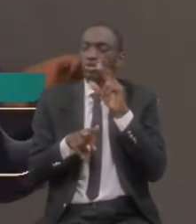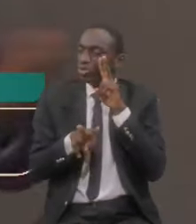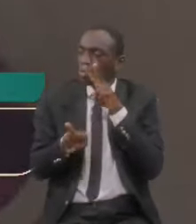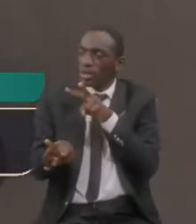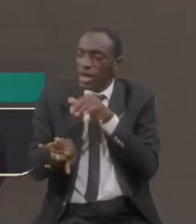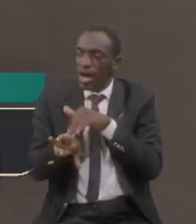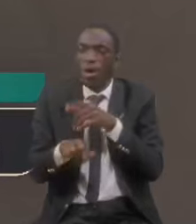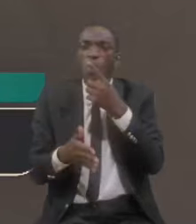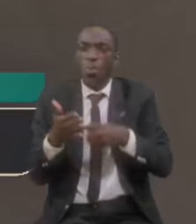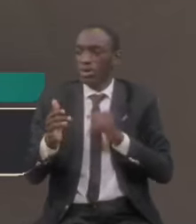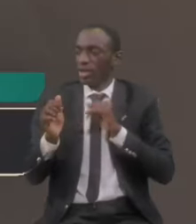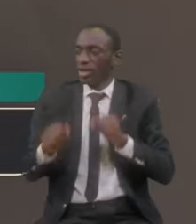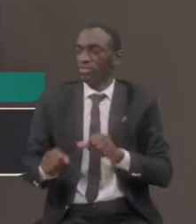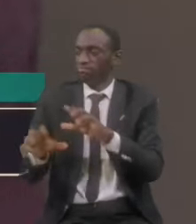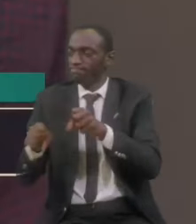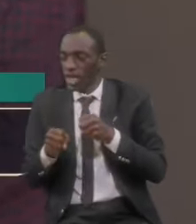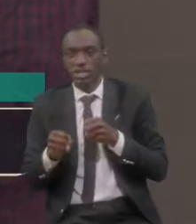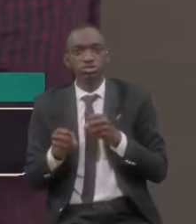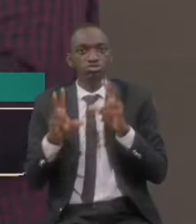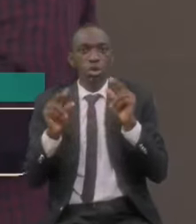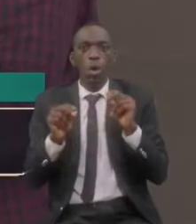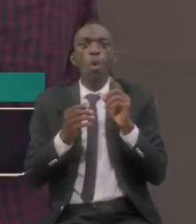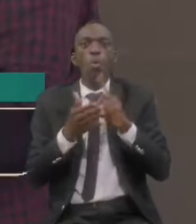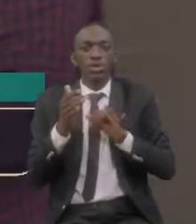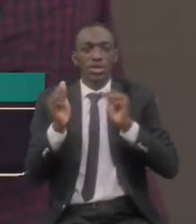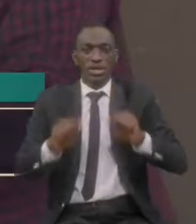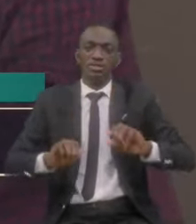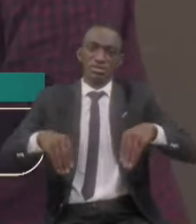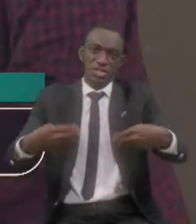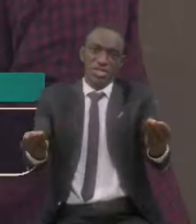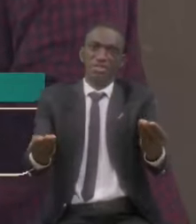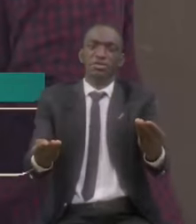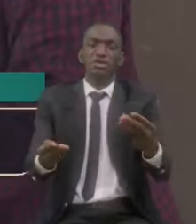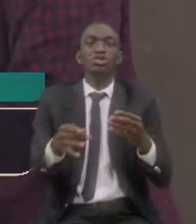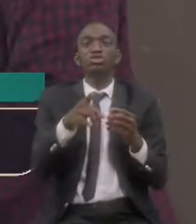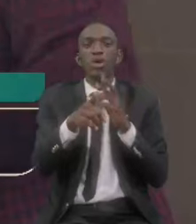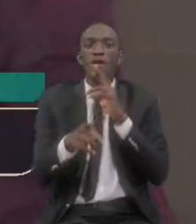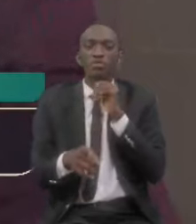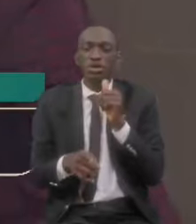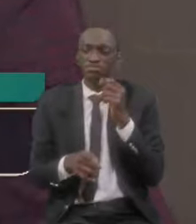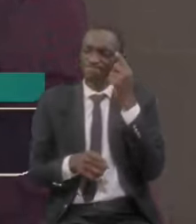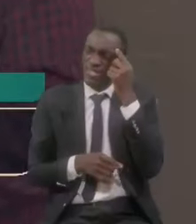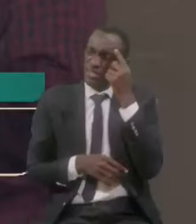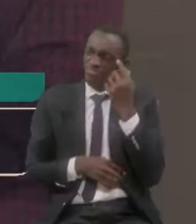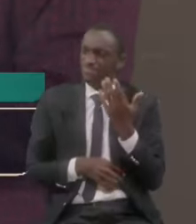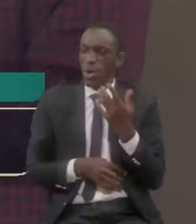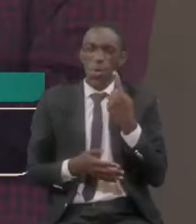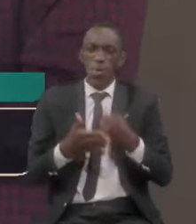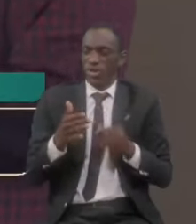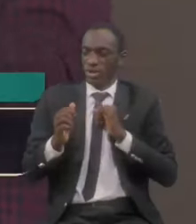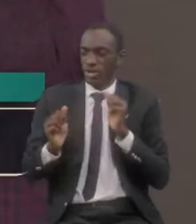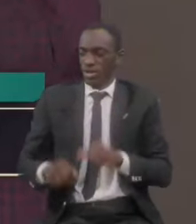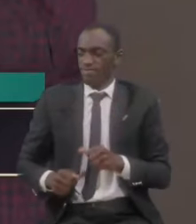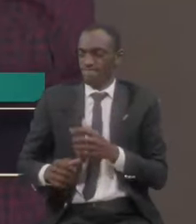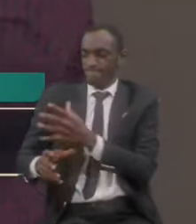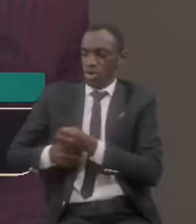peux donner, tu ne regardes pas ce que je peux obtenir